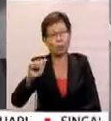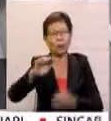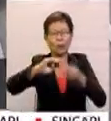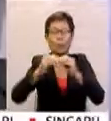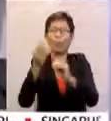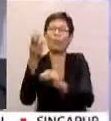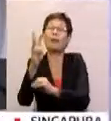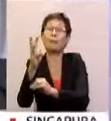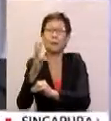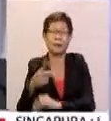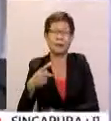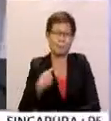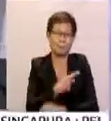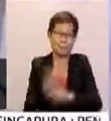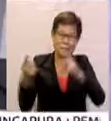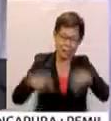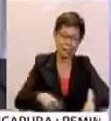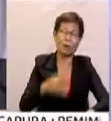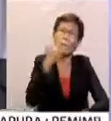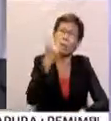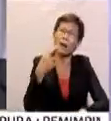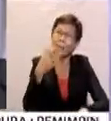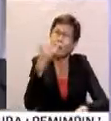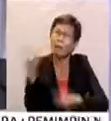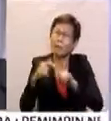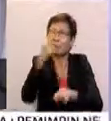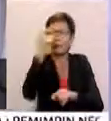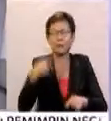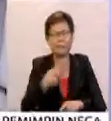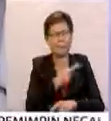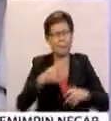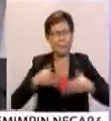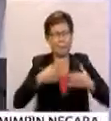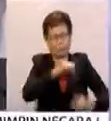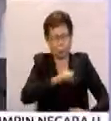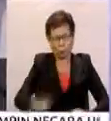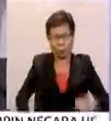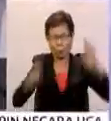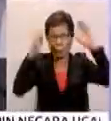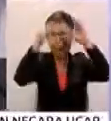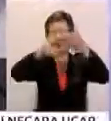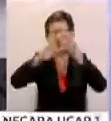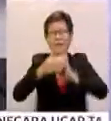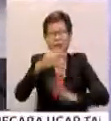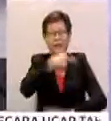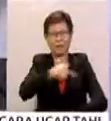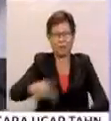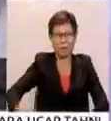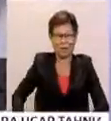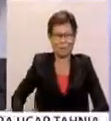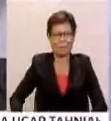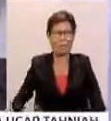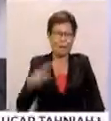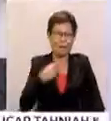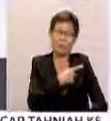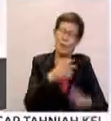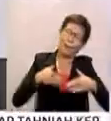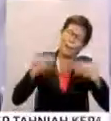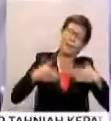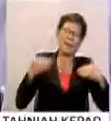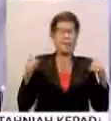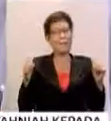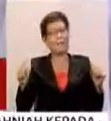ke-16. Kami datang sebab kami semua gembira Sultan Pahang dapat jadi raja. Kami semua happy hari